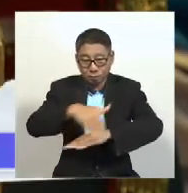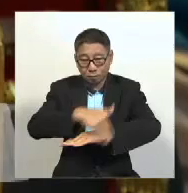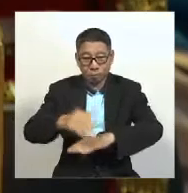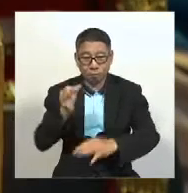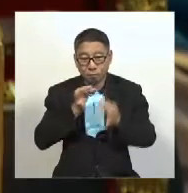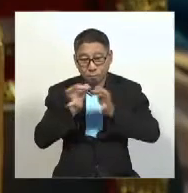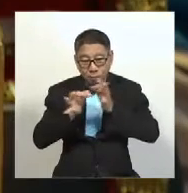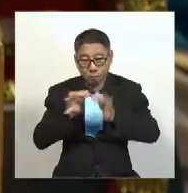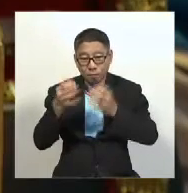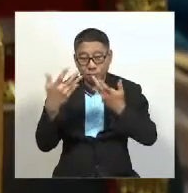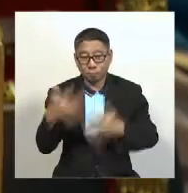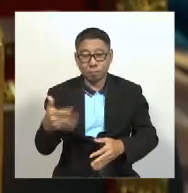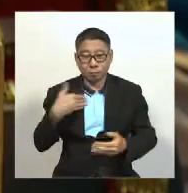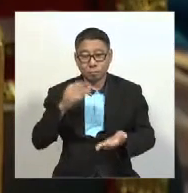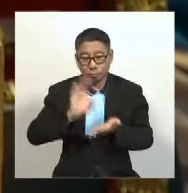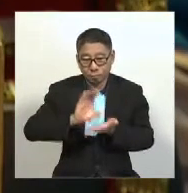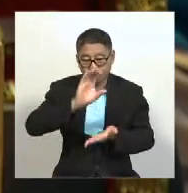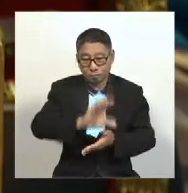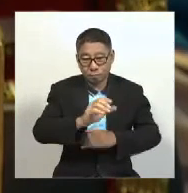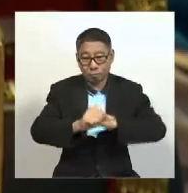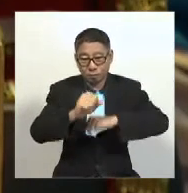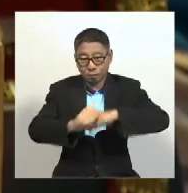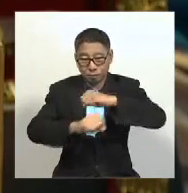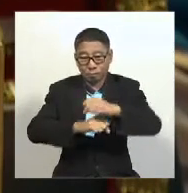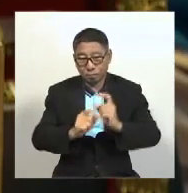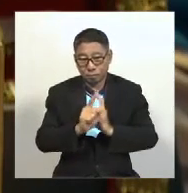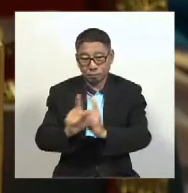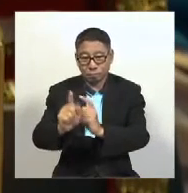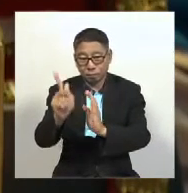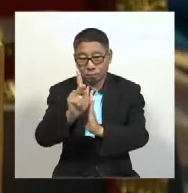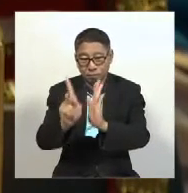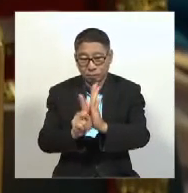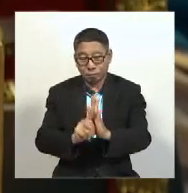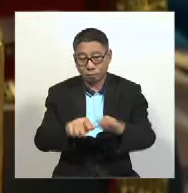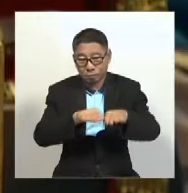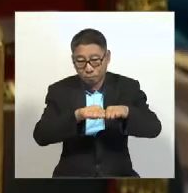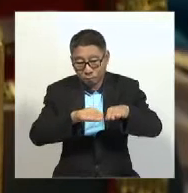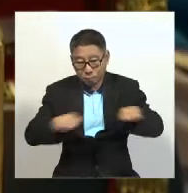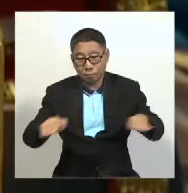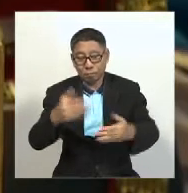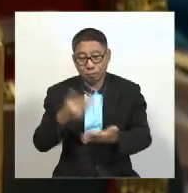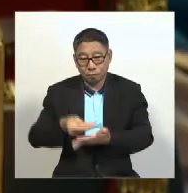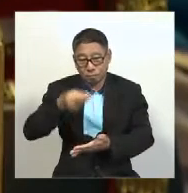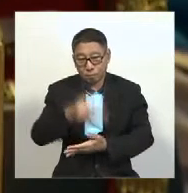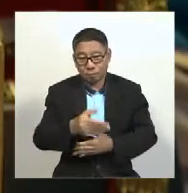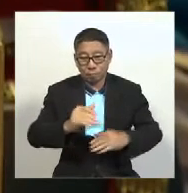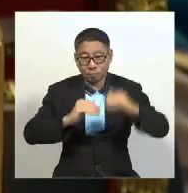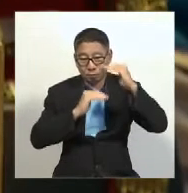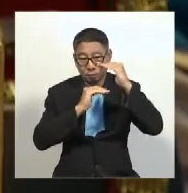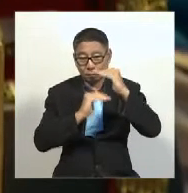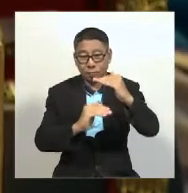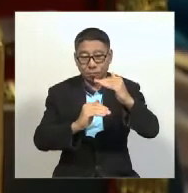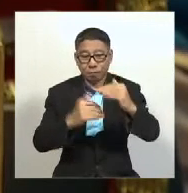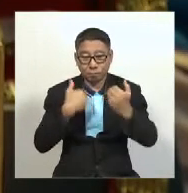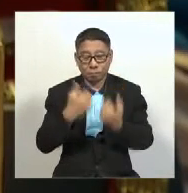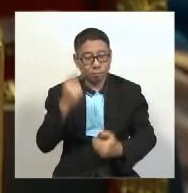นะครับเพราะฉะนั้นวงเงินค่าก่อสร้างทุกอย่างเนี่ยเป็นไปตามมาตรฐานราคานะครับที่สำนักงบกำหนดเพราะฉะนั้นถ้